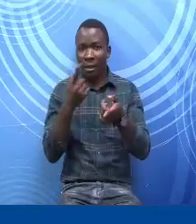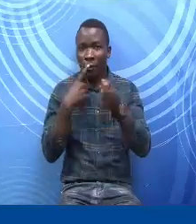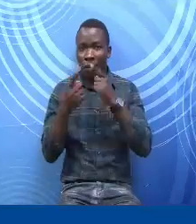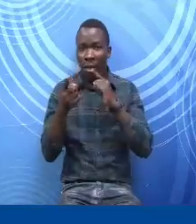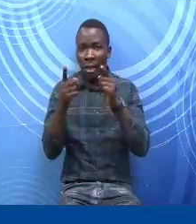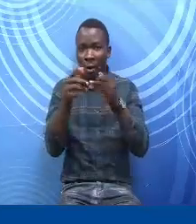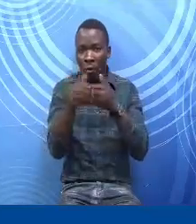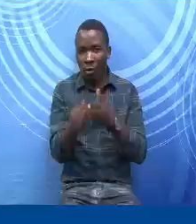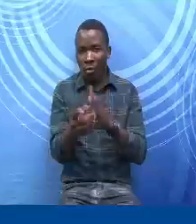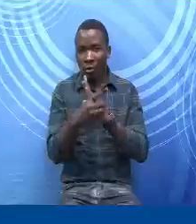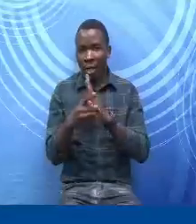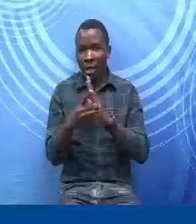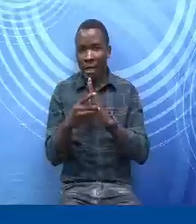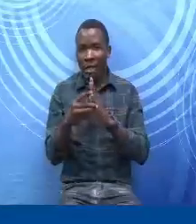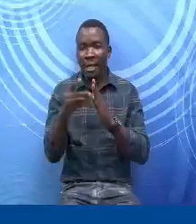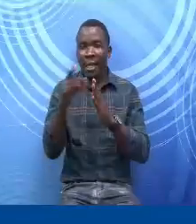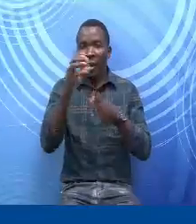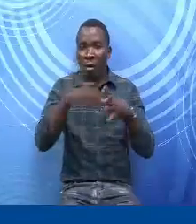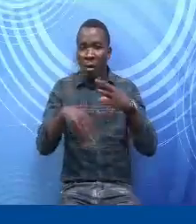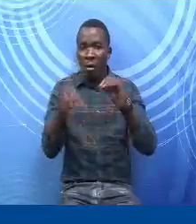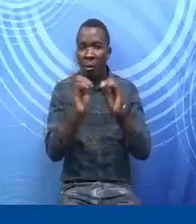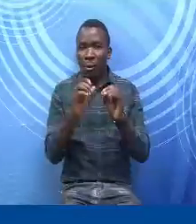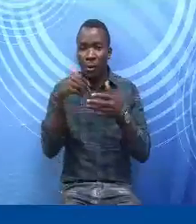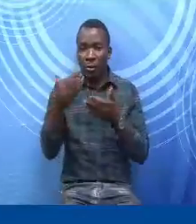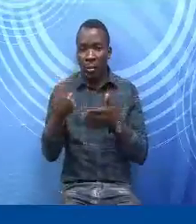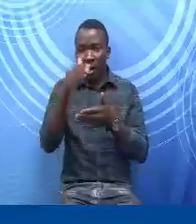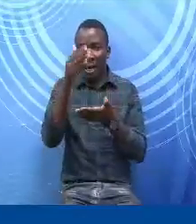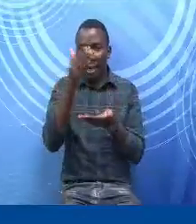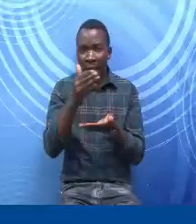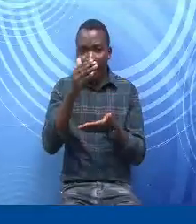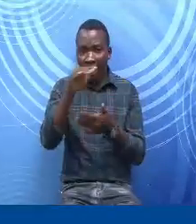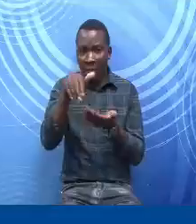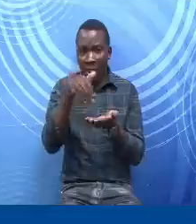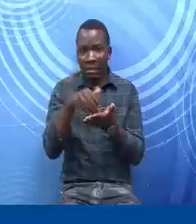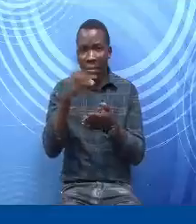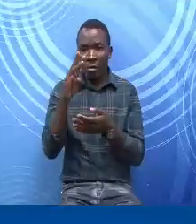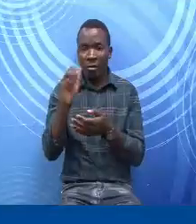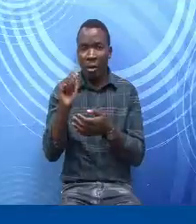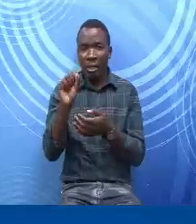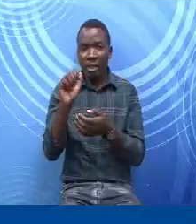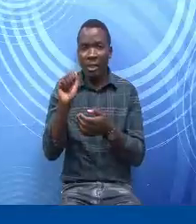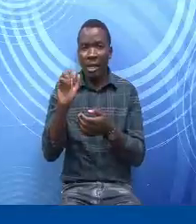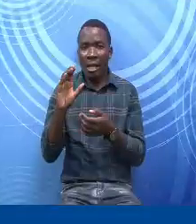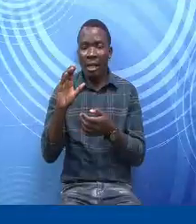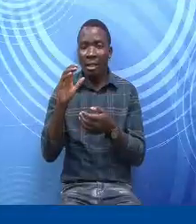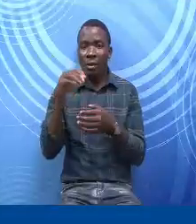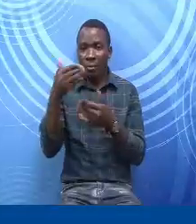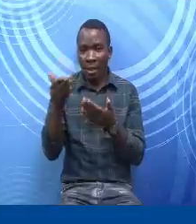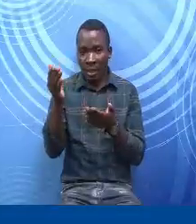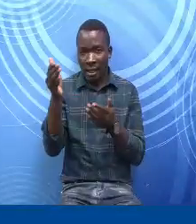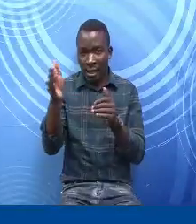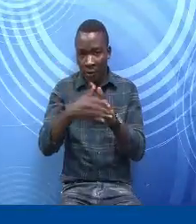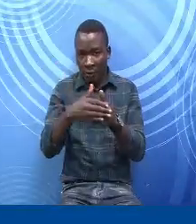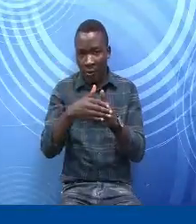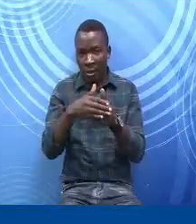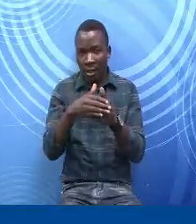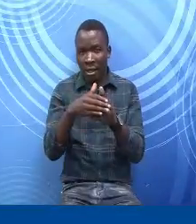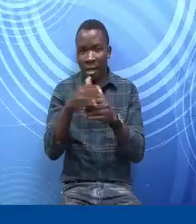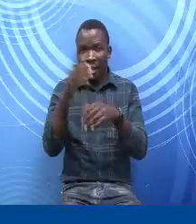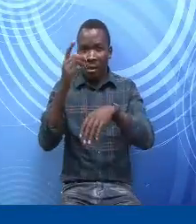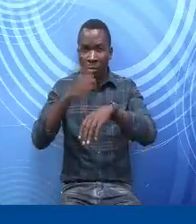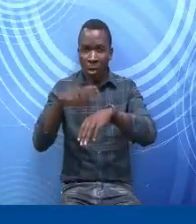icyo bitanga, hanyuma ikigo basaka kigafunga aya mazi ku ideni ubuyobozi bw'iki kigo buvuga ko rizishyurwa n'akarere. Ishema nk'icyumweru n'iminsi mike y'aba wasaka